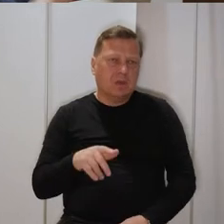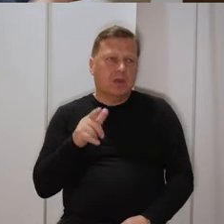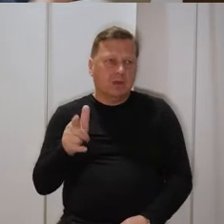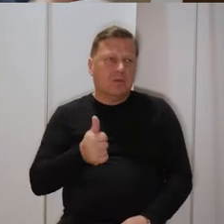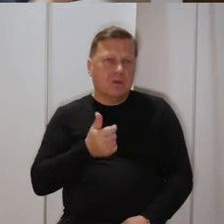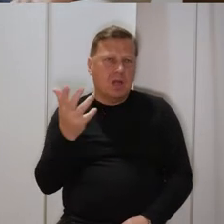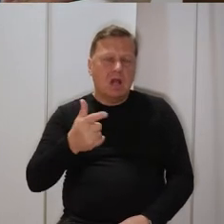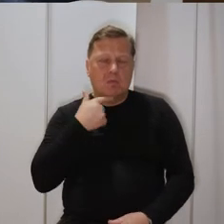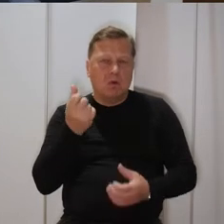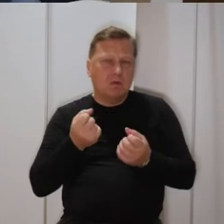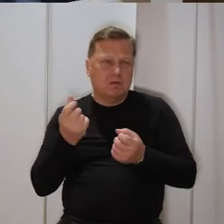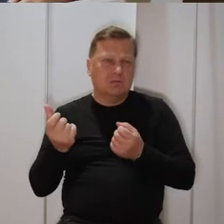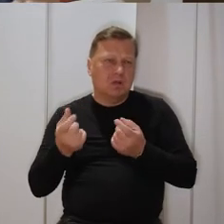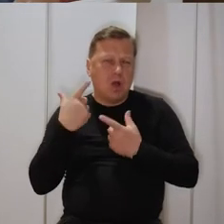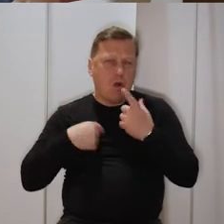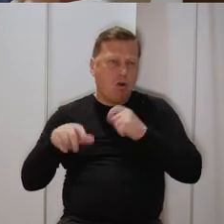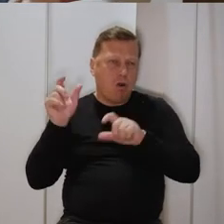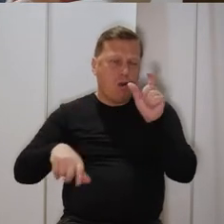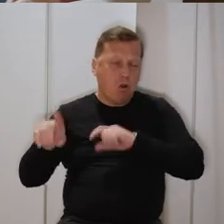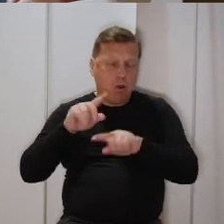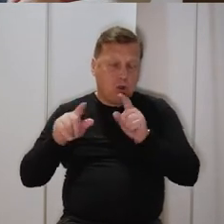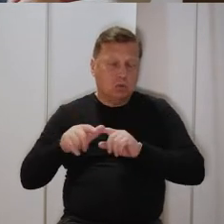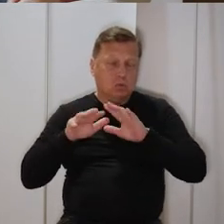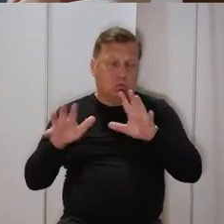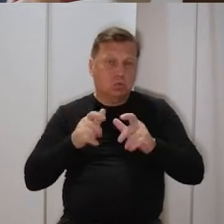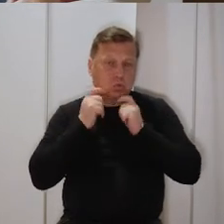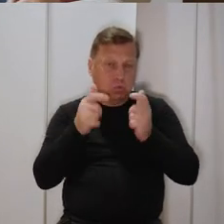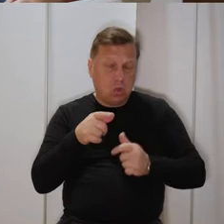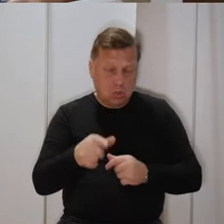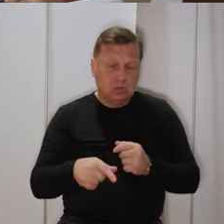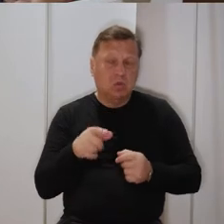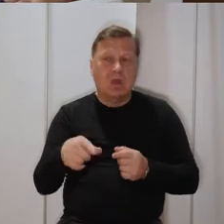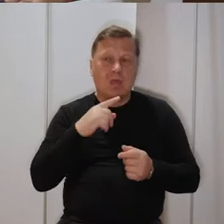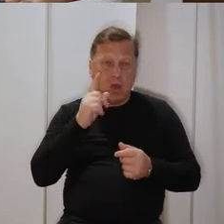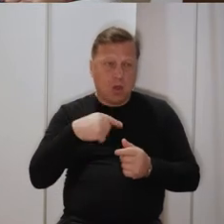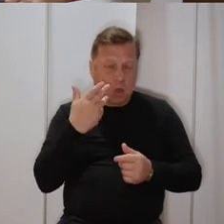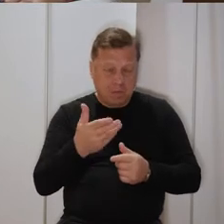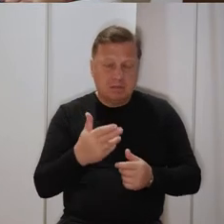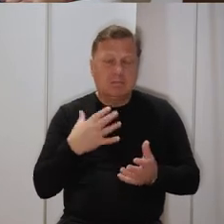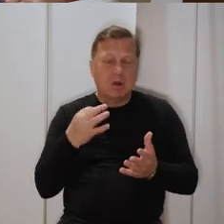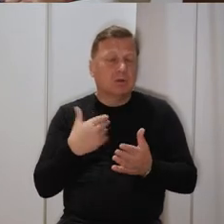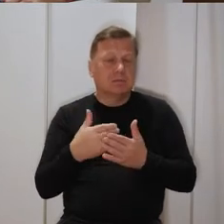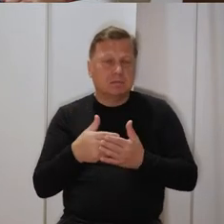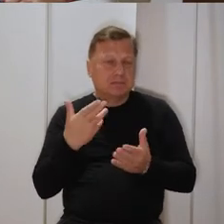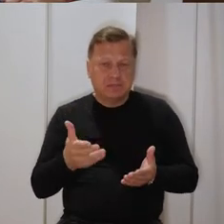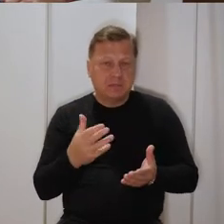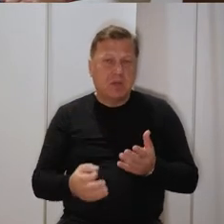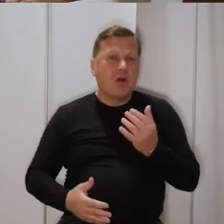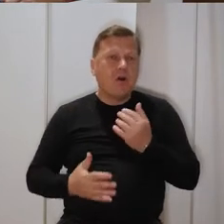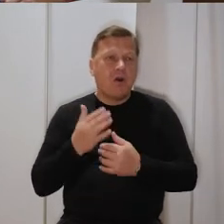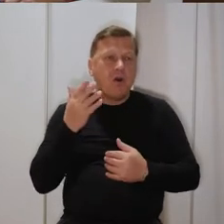masa twórców, twórczyń, osób tworzących z całą masą fantastycznych komiksów, ponieważ właśnie, tak jak to powiedziała, okazało się, że